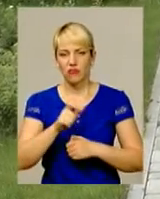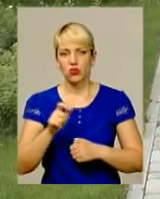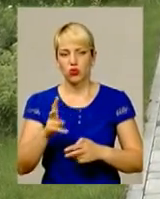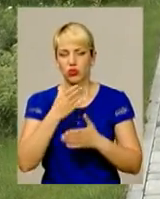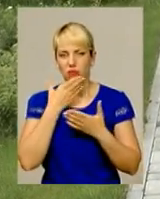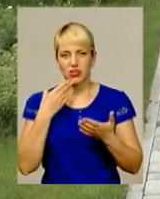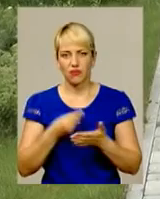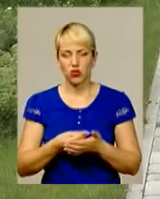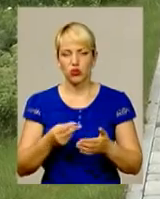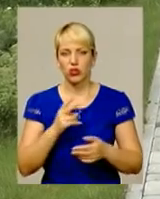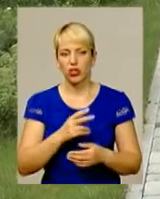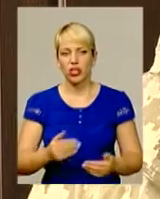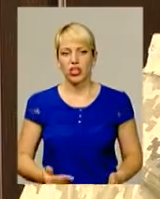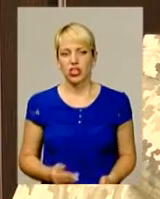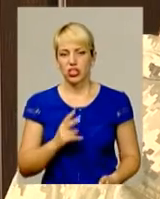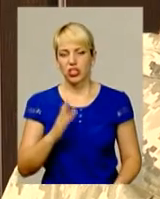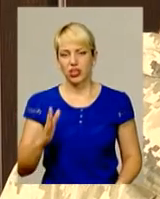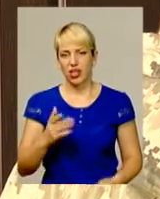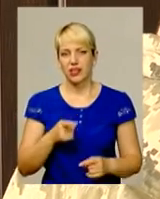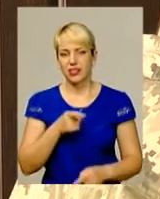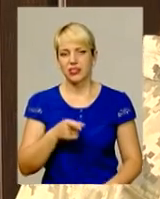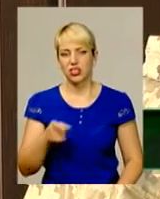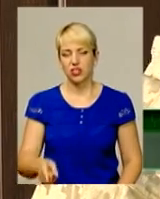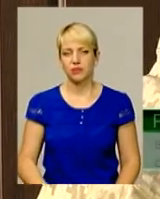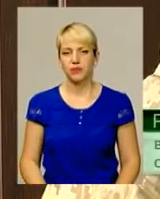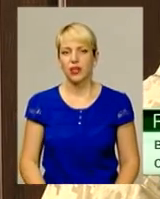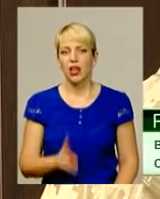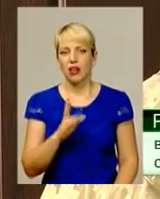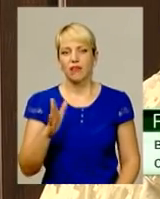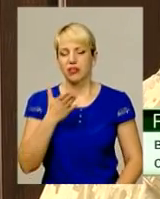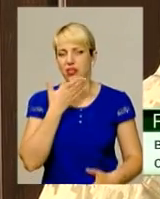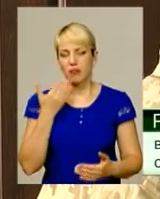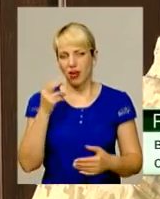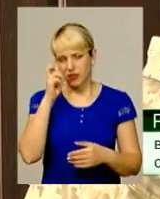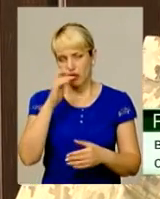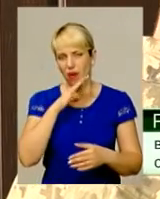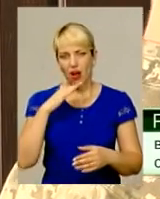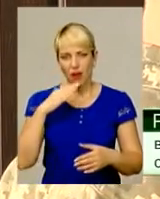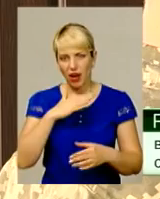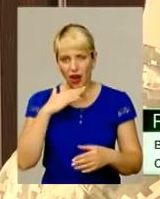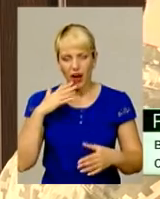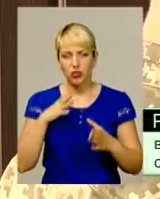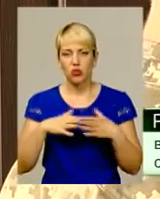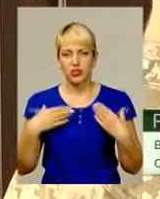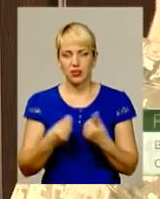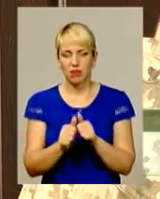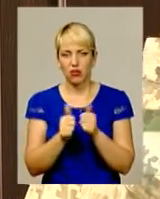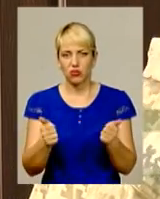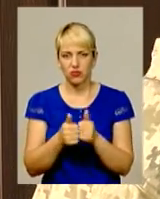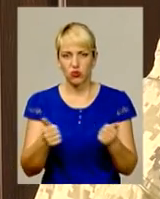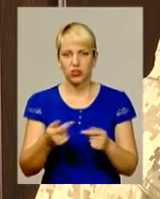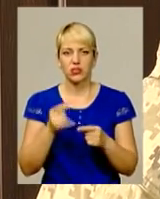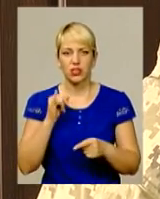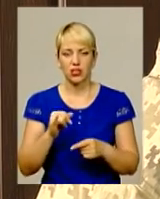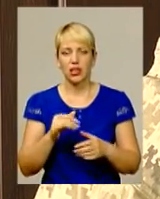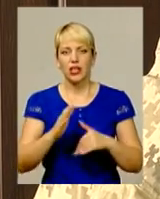мають власного житла, тисячі. Житла нема в державі, то дуже багато сімей рушиться, і люди, добрі люди, нормальні